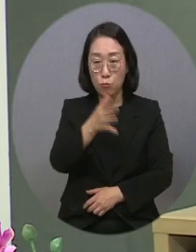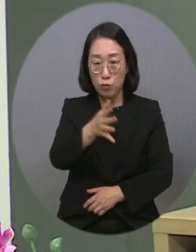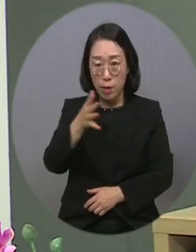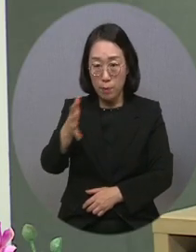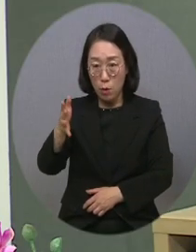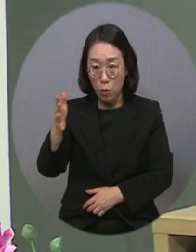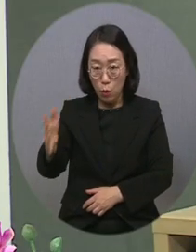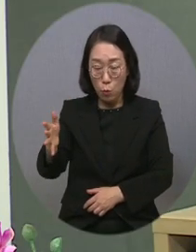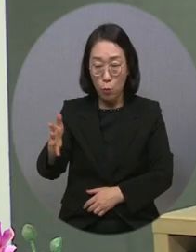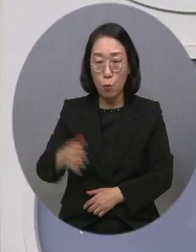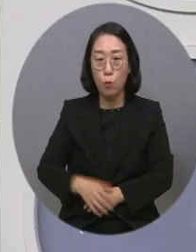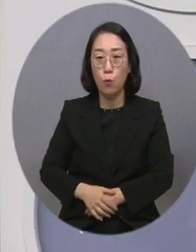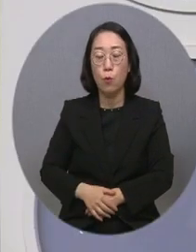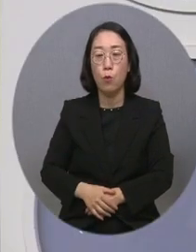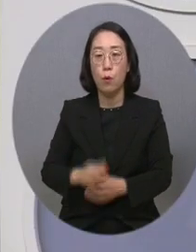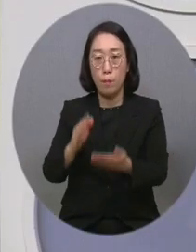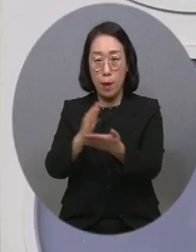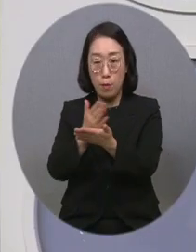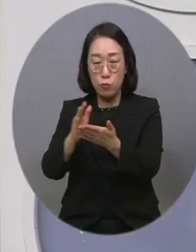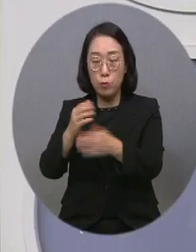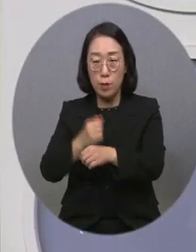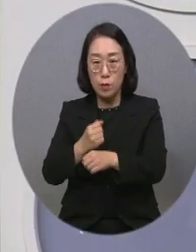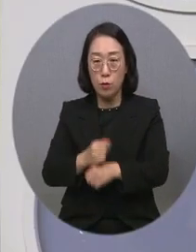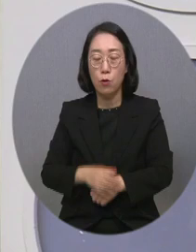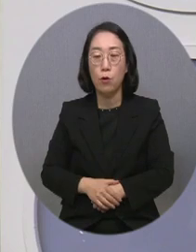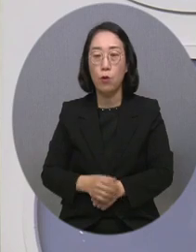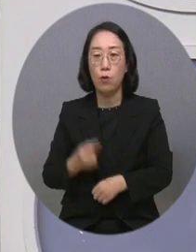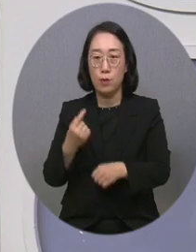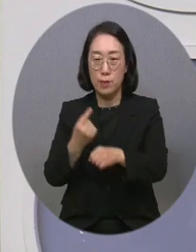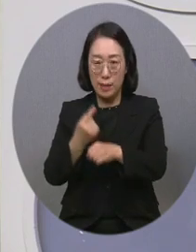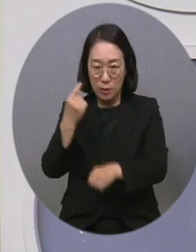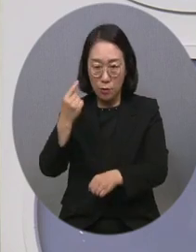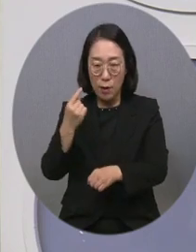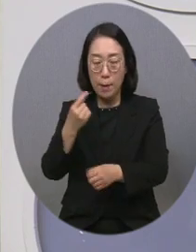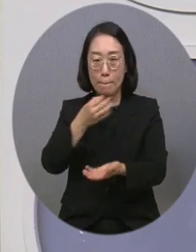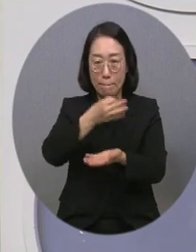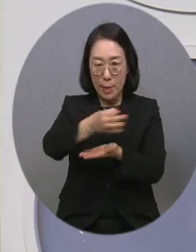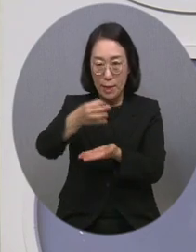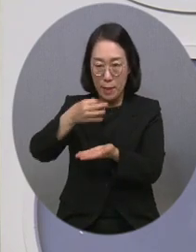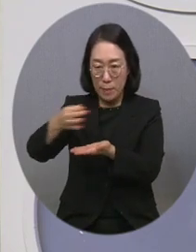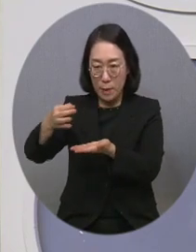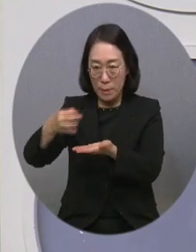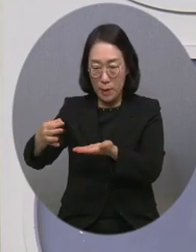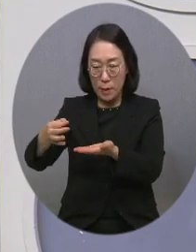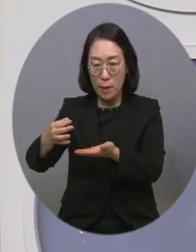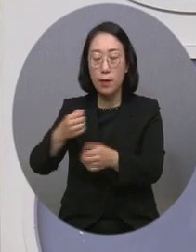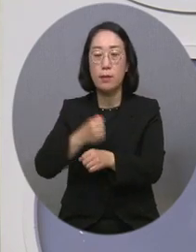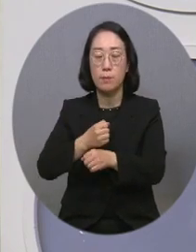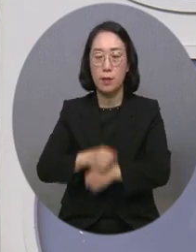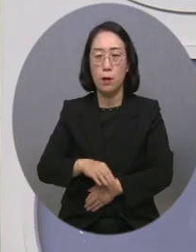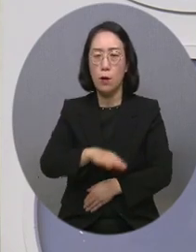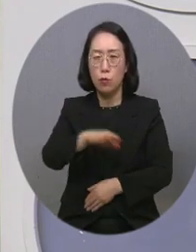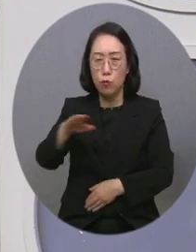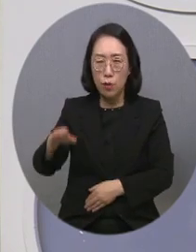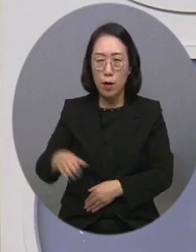배분해서 작년에 한 7,534억 정도 이제 배분했습니다. 그래서 배분은 저희가 아주 공정하고